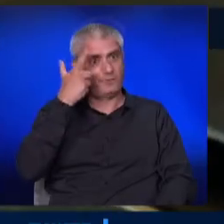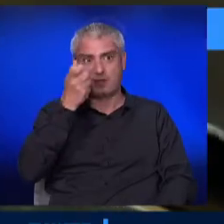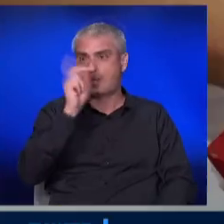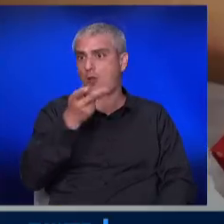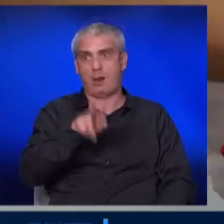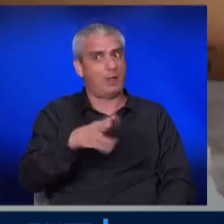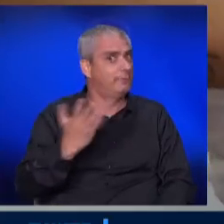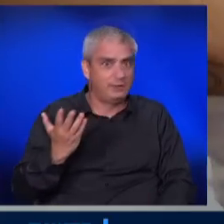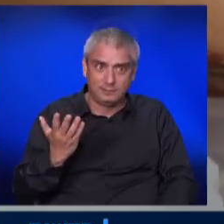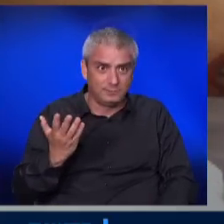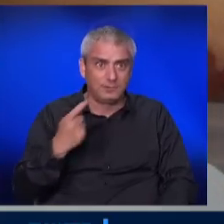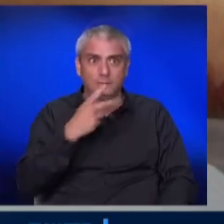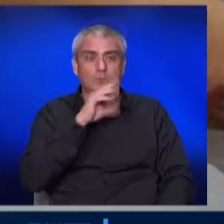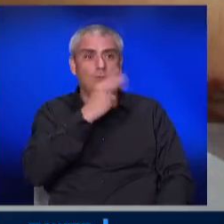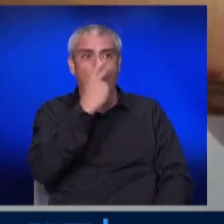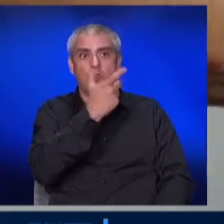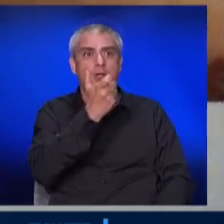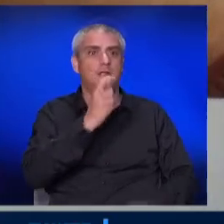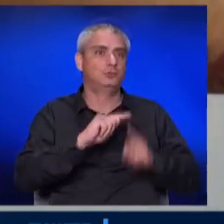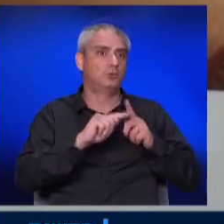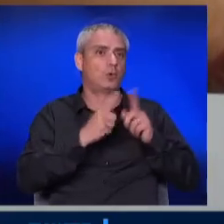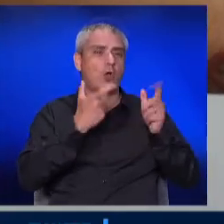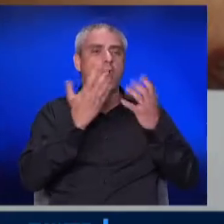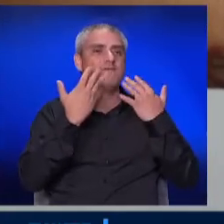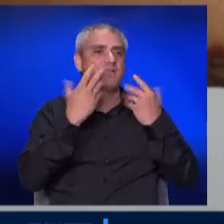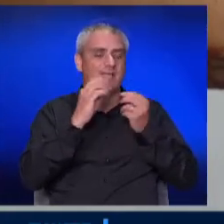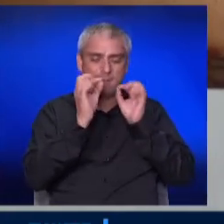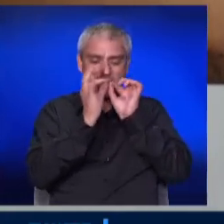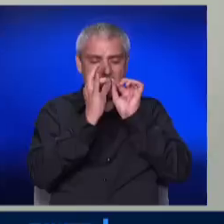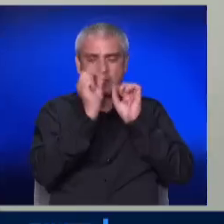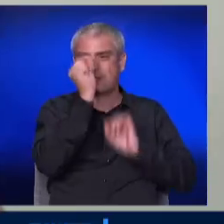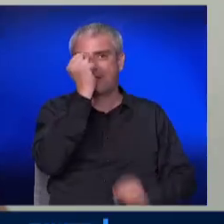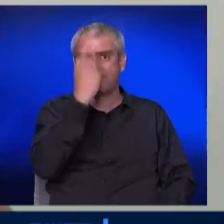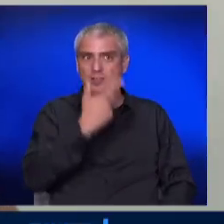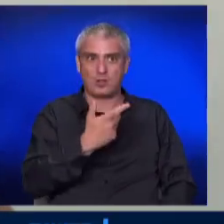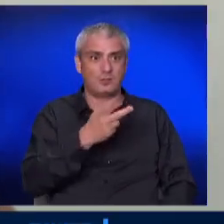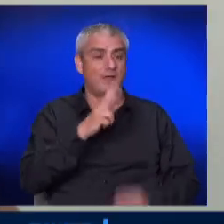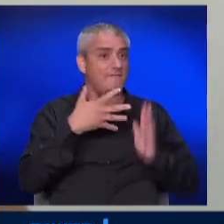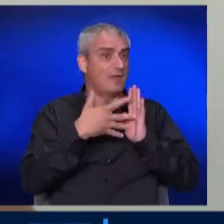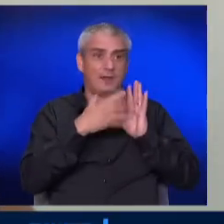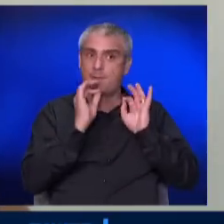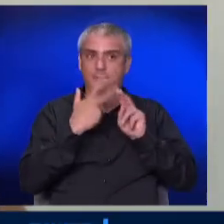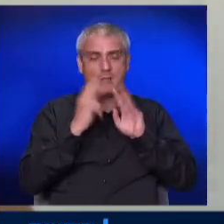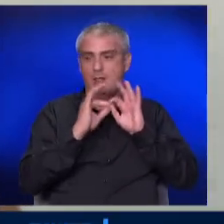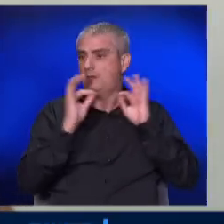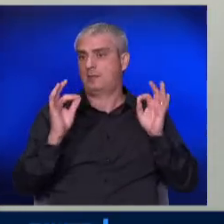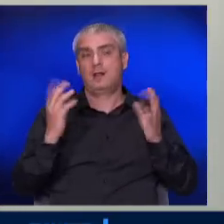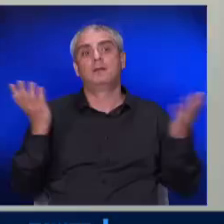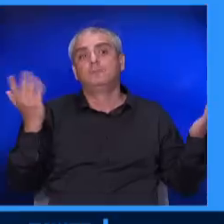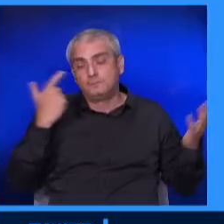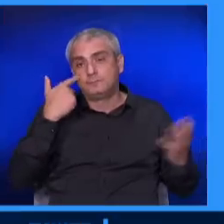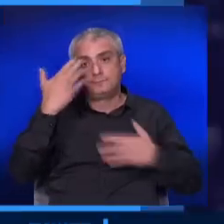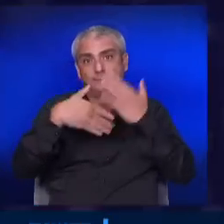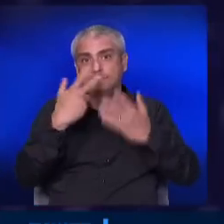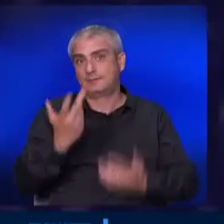מסוגל להמית. מדובר מבחינתו באקדח שהוא סוג של רובי אוויר עם כדוריות קטנות, והחקירה היא באמת רק בראשיתה, וימים